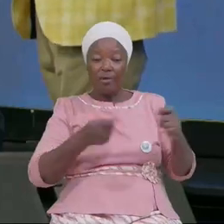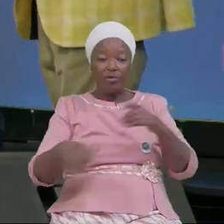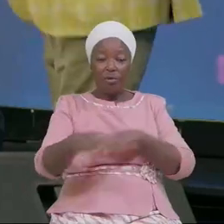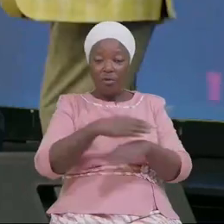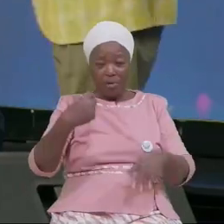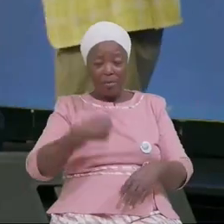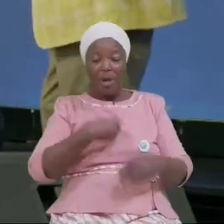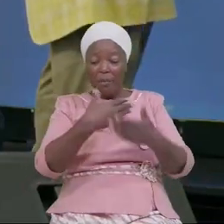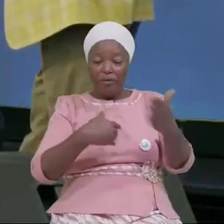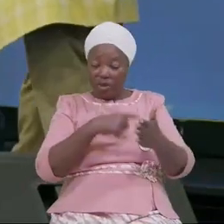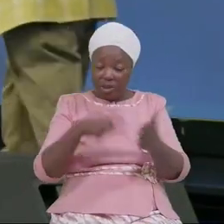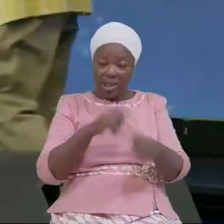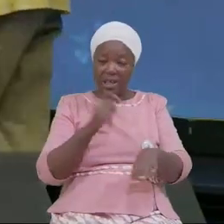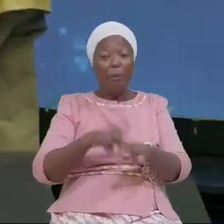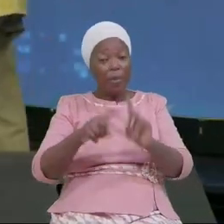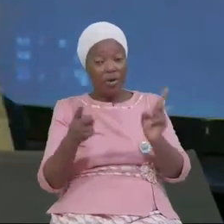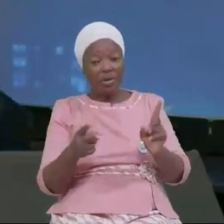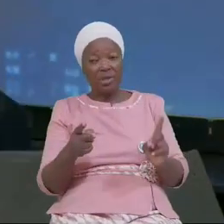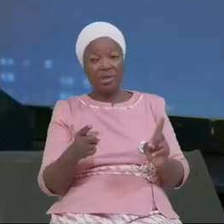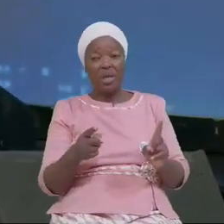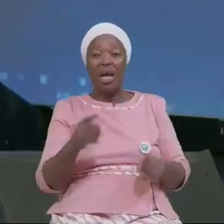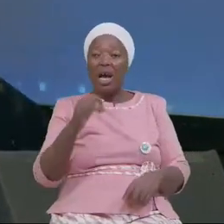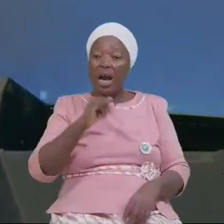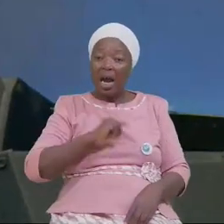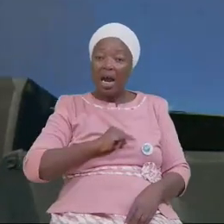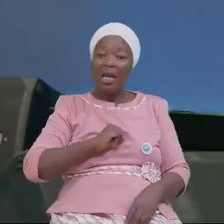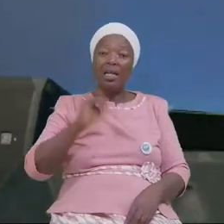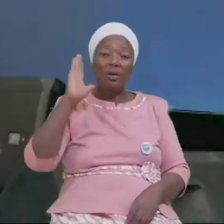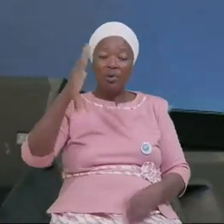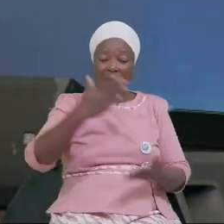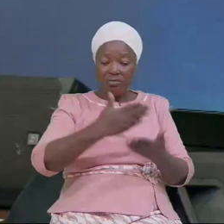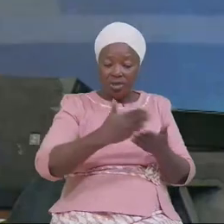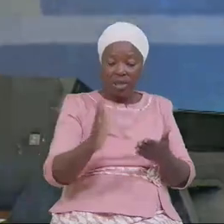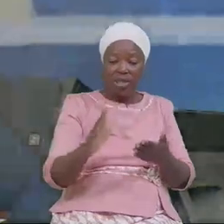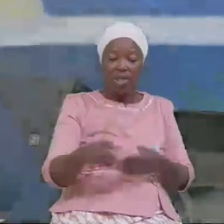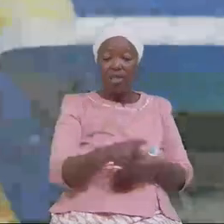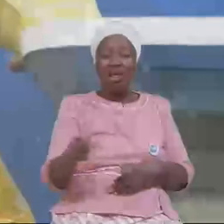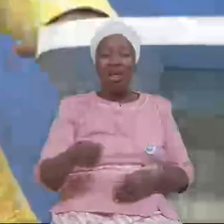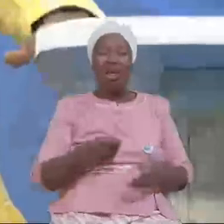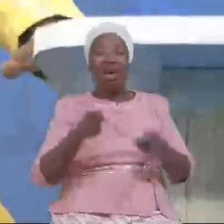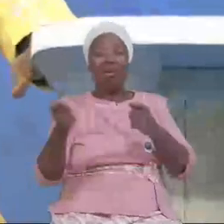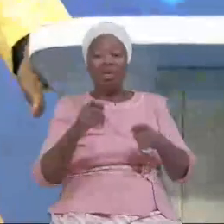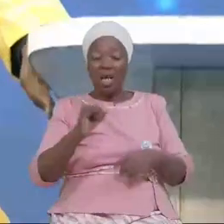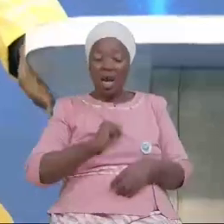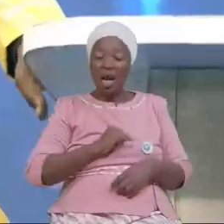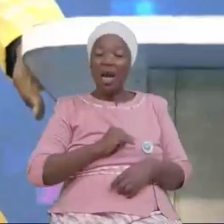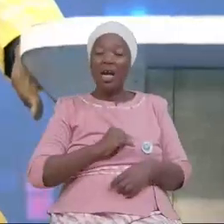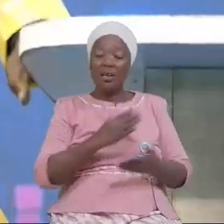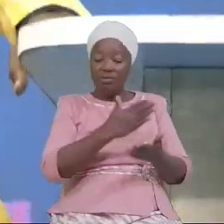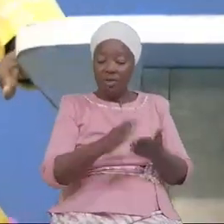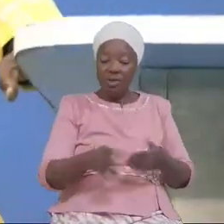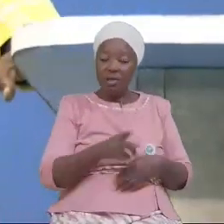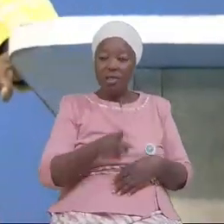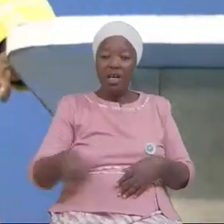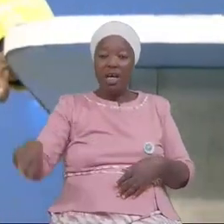auparavant, mais maintenant, je rejette leur contrôle, je rejette leur seigneurie